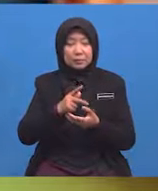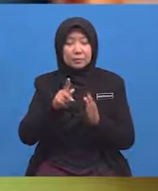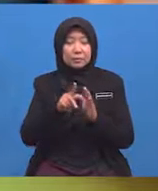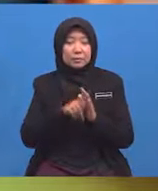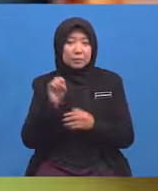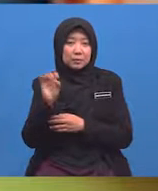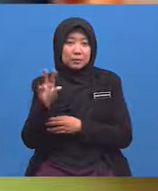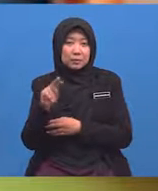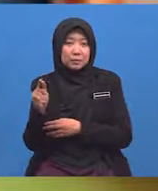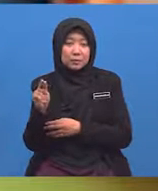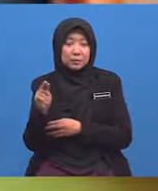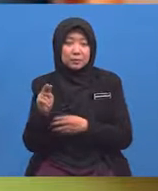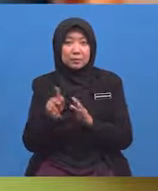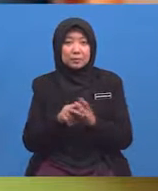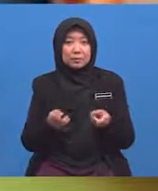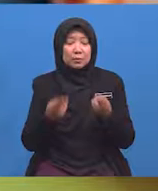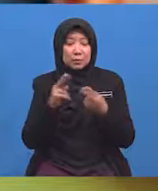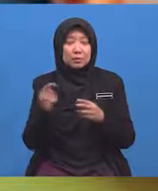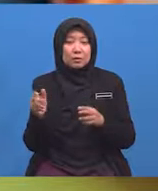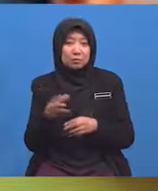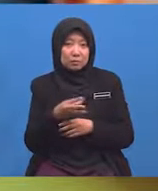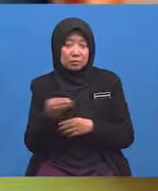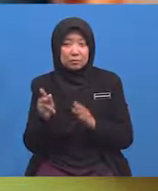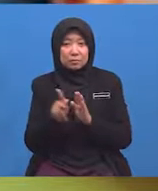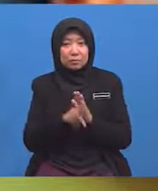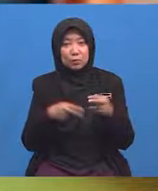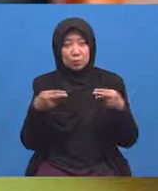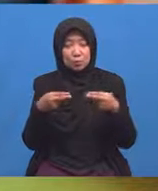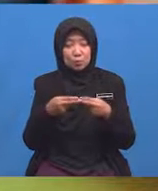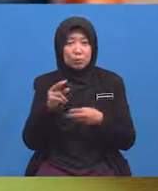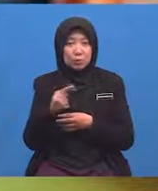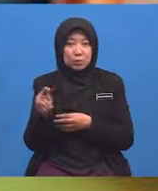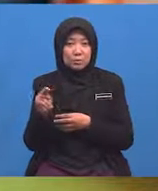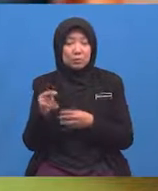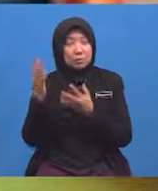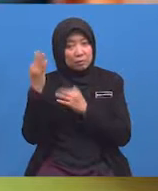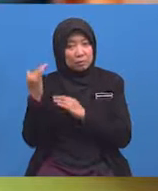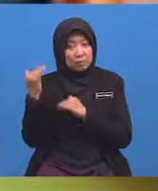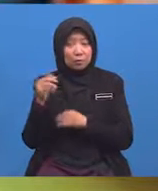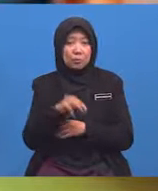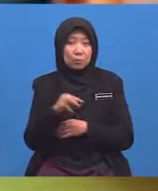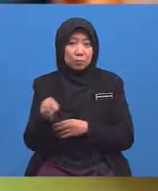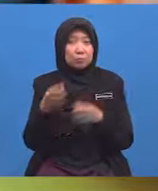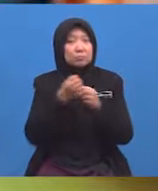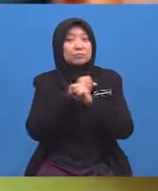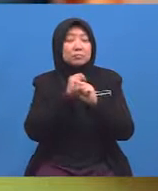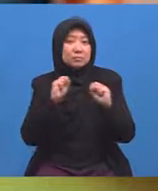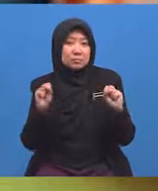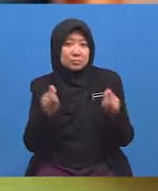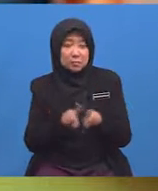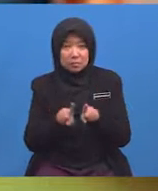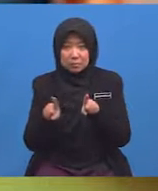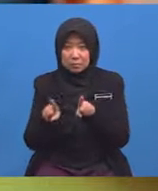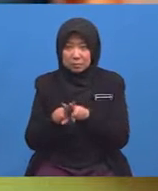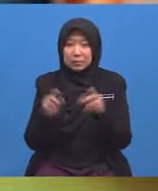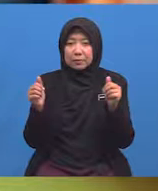perkembangan pengangkutan dan perhubungan. Cikgu berharap murid-murid dapat